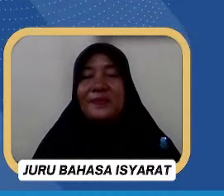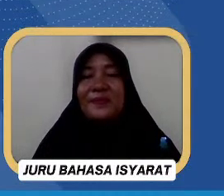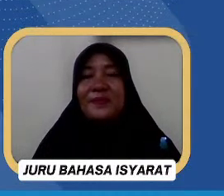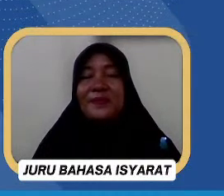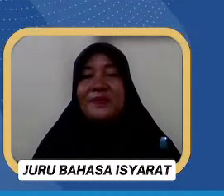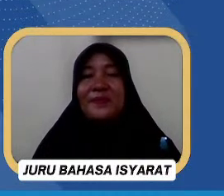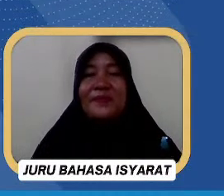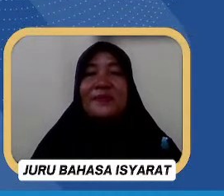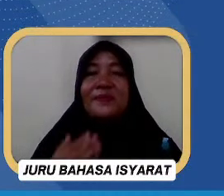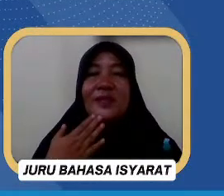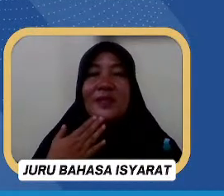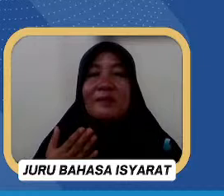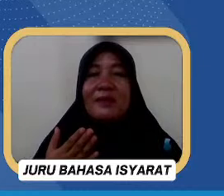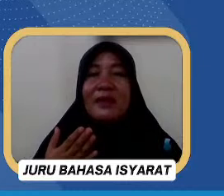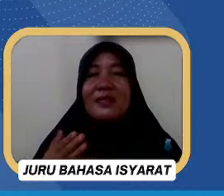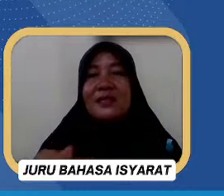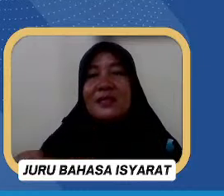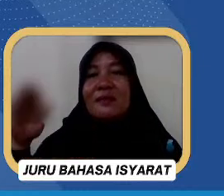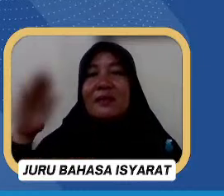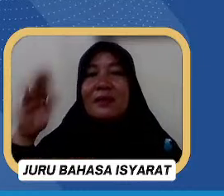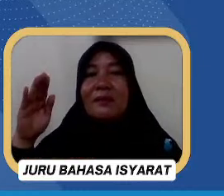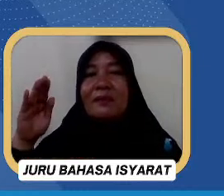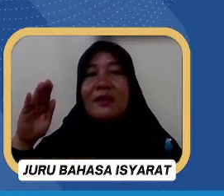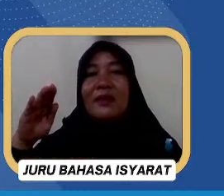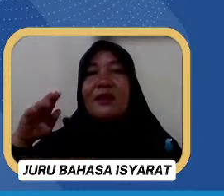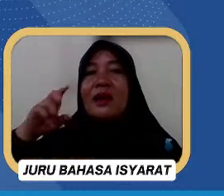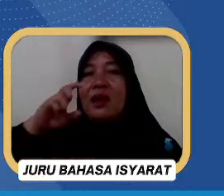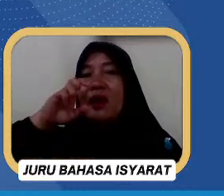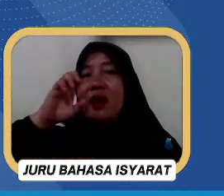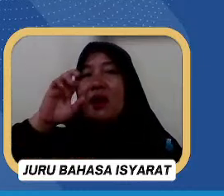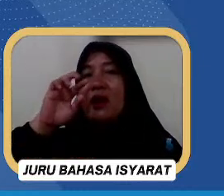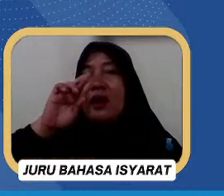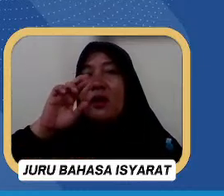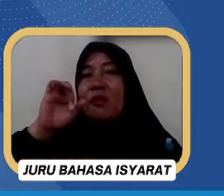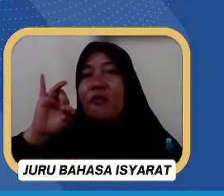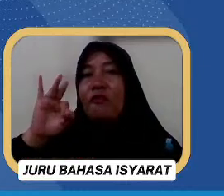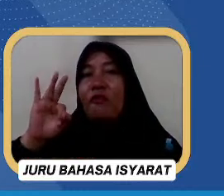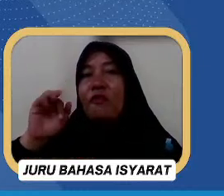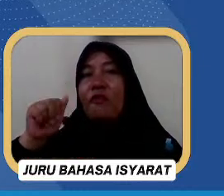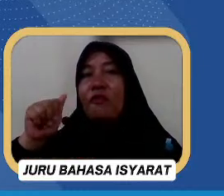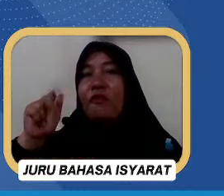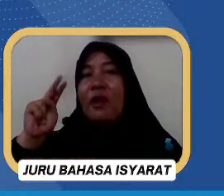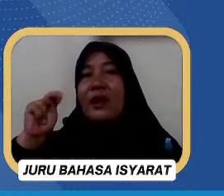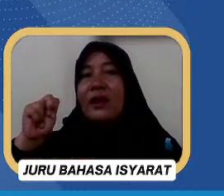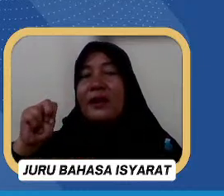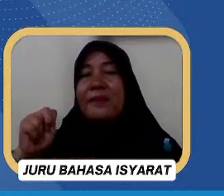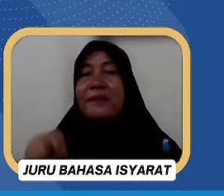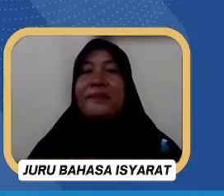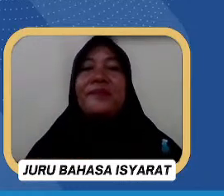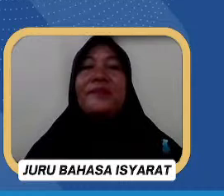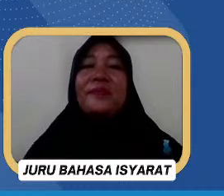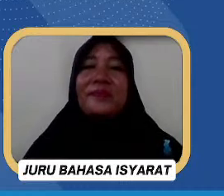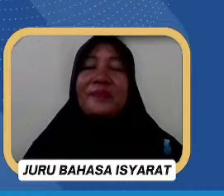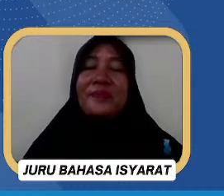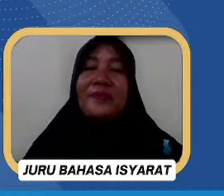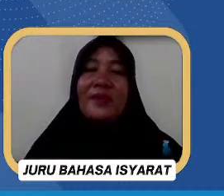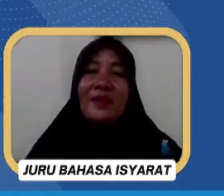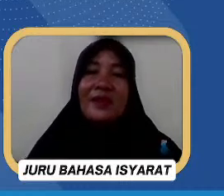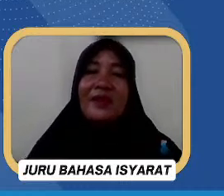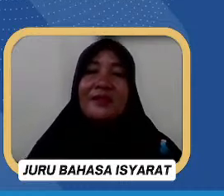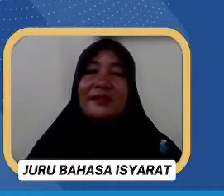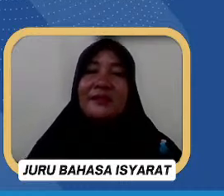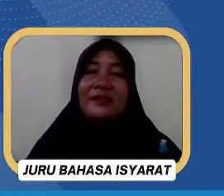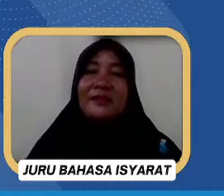Baik, terima kasih Bapak Ervan atas tanggapannya. Menjawab ya Kak Alifa ya, dari Bapak Ervan ya.